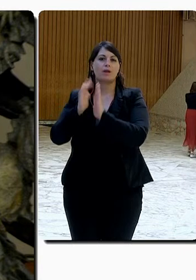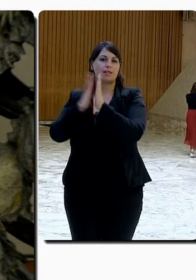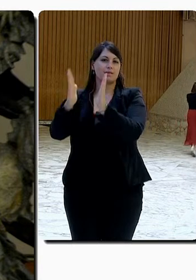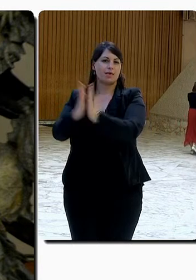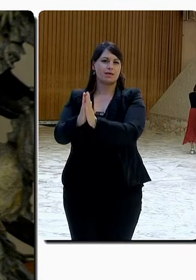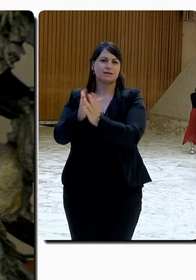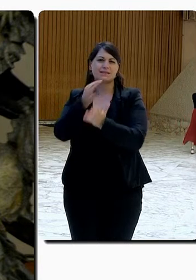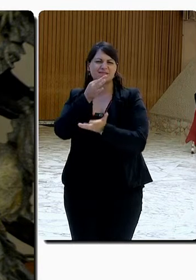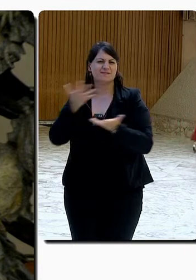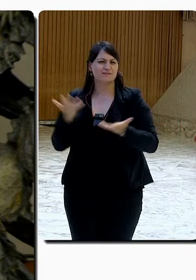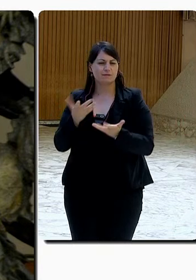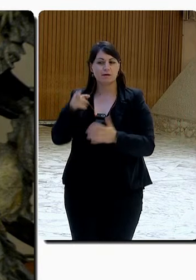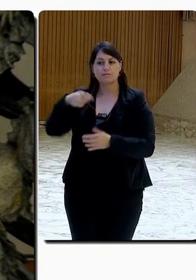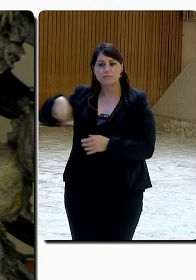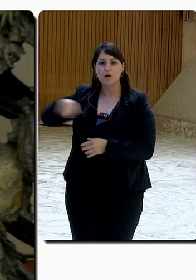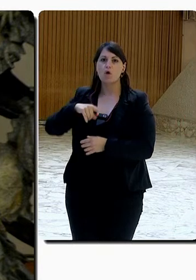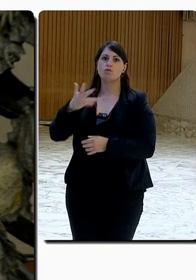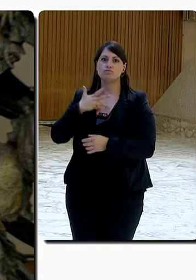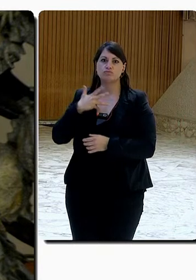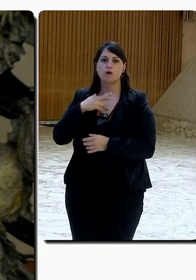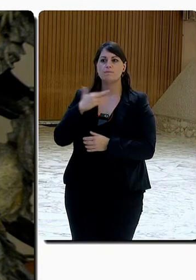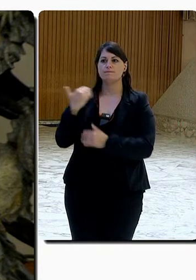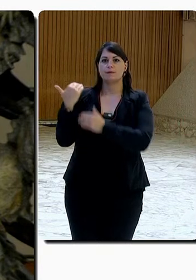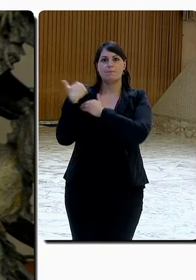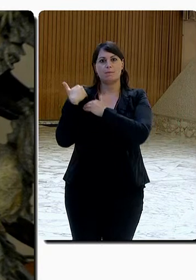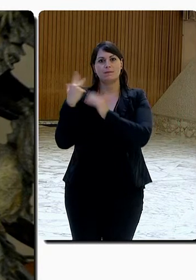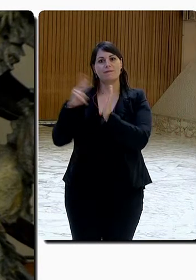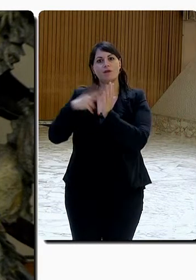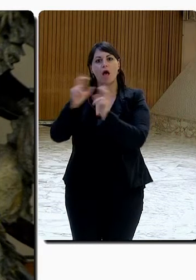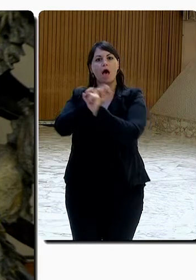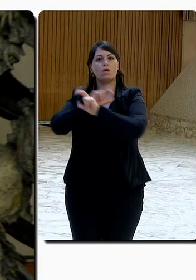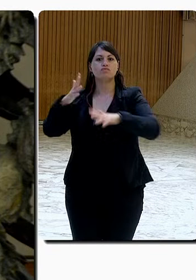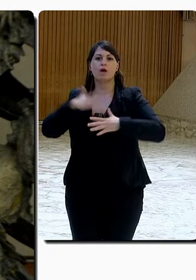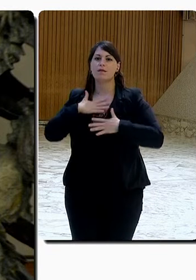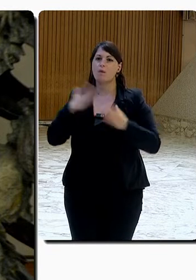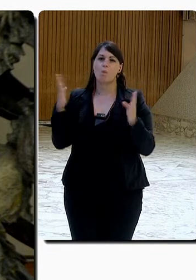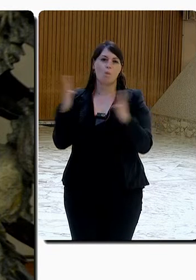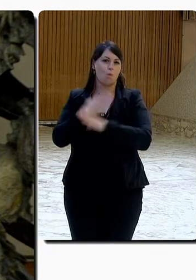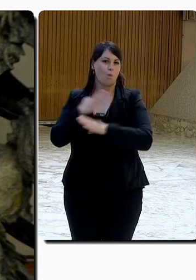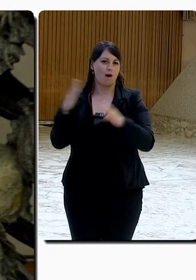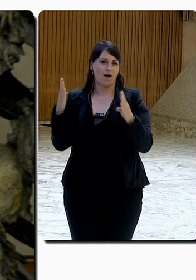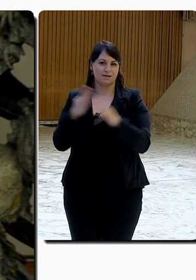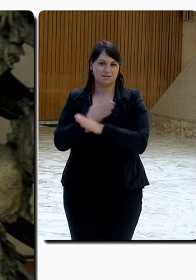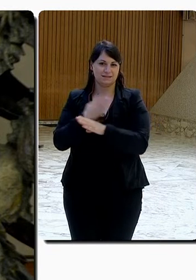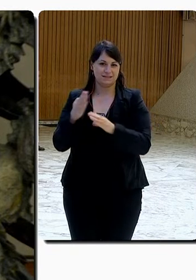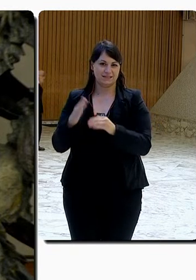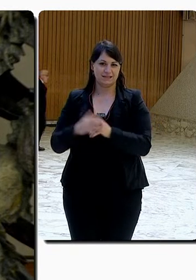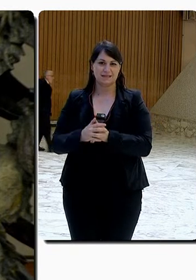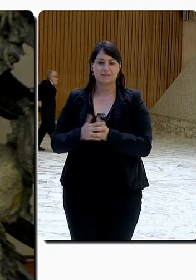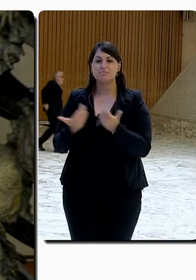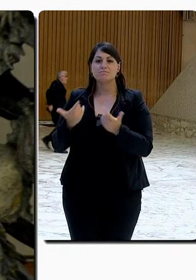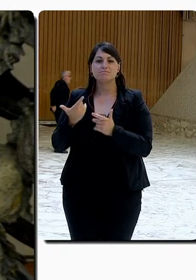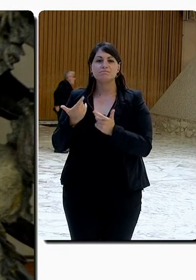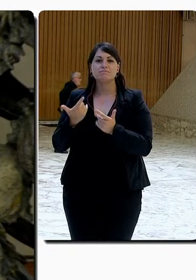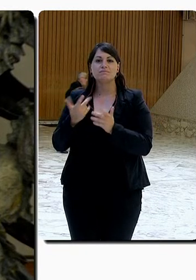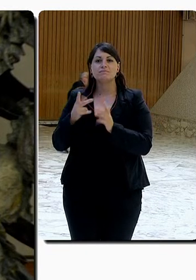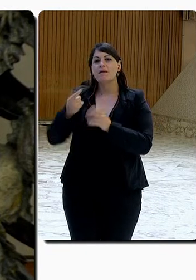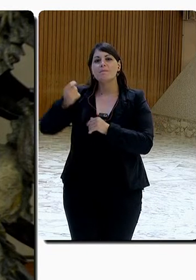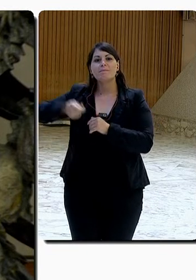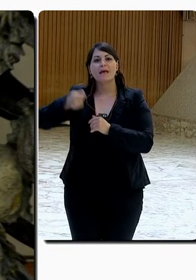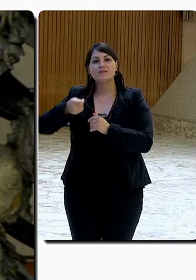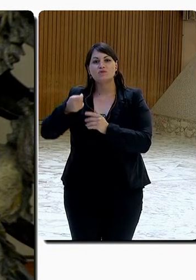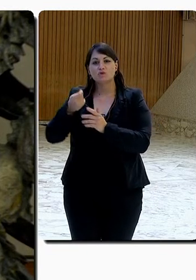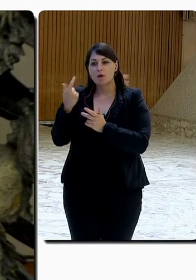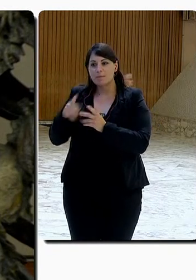il compito di annunciare il Vangelo a tutte le età, non essendoci in questo caso un'età per andare in